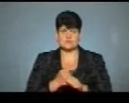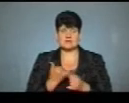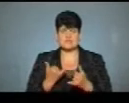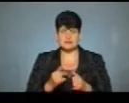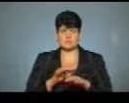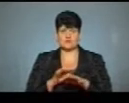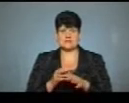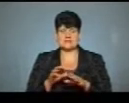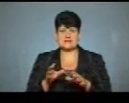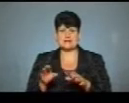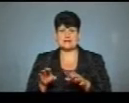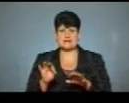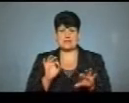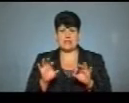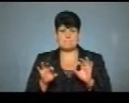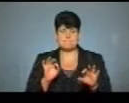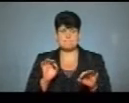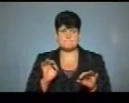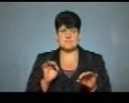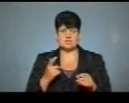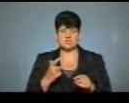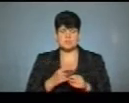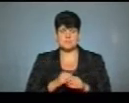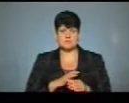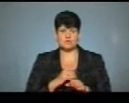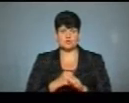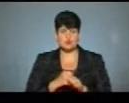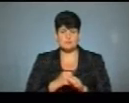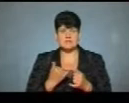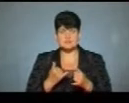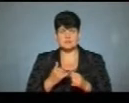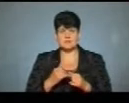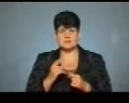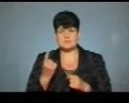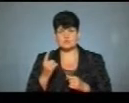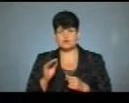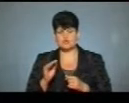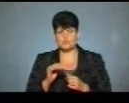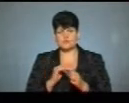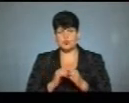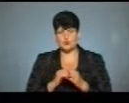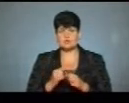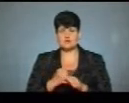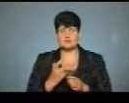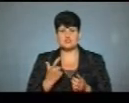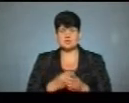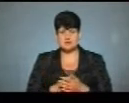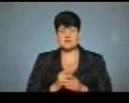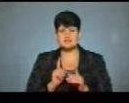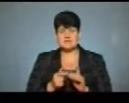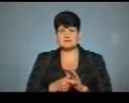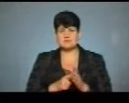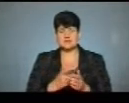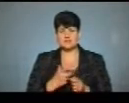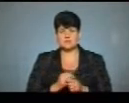набір в системі тих щеплень, які були зроблені, а подальше з 1 жовтня кожне зроблене щеплення тільки в кабінеті щеплень буде про